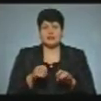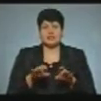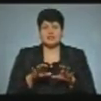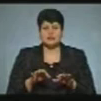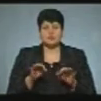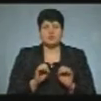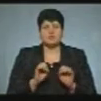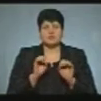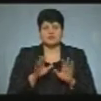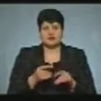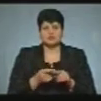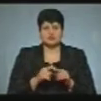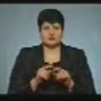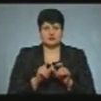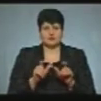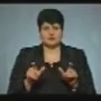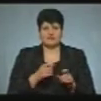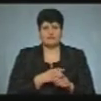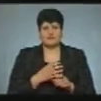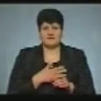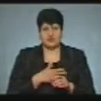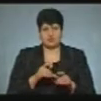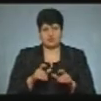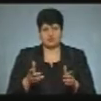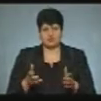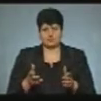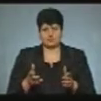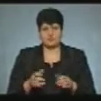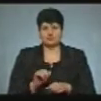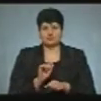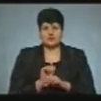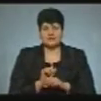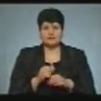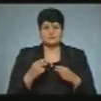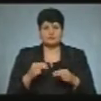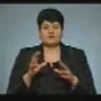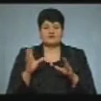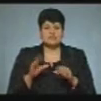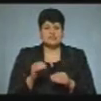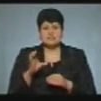про передачу даної структури в приватну структуру. Прекратили відпуск всіх